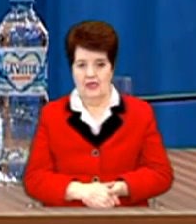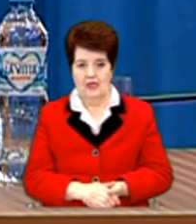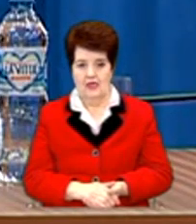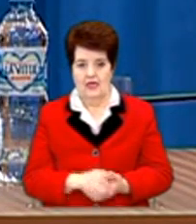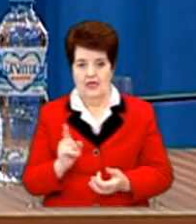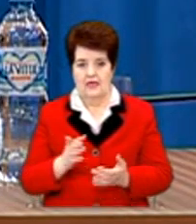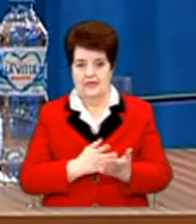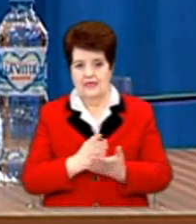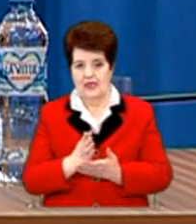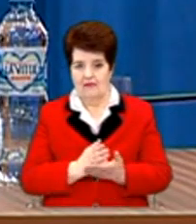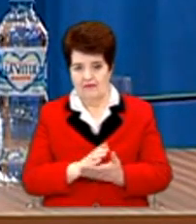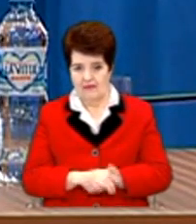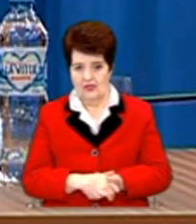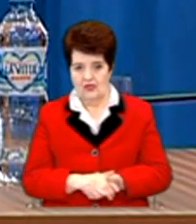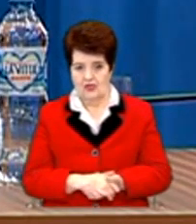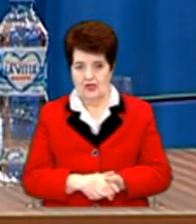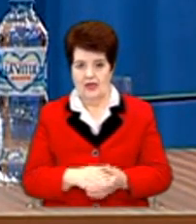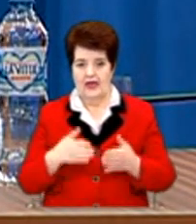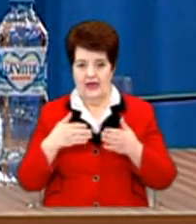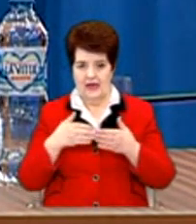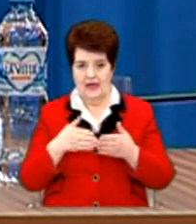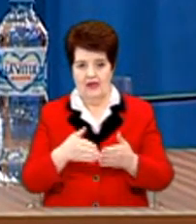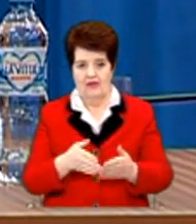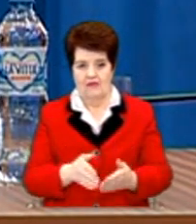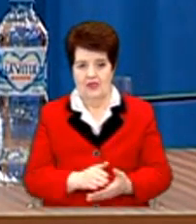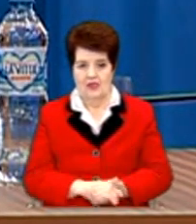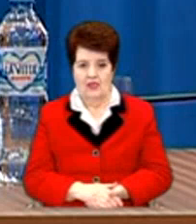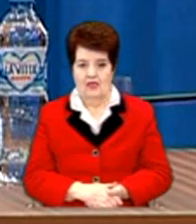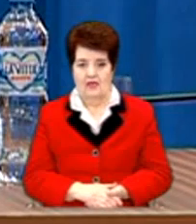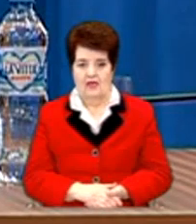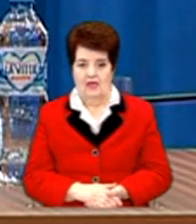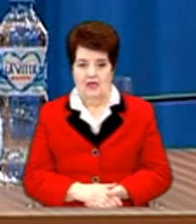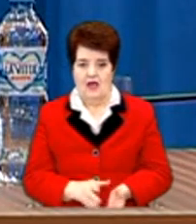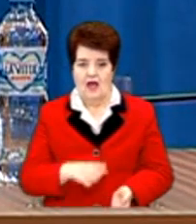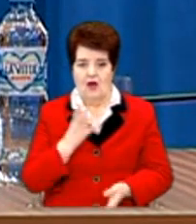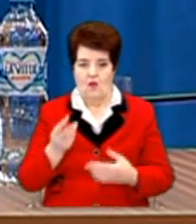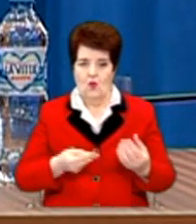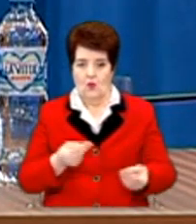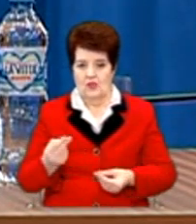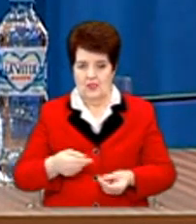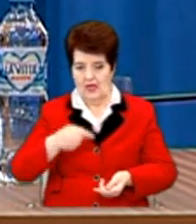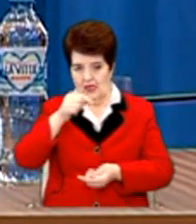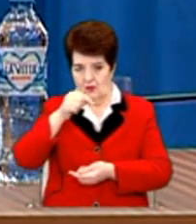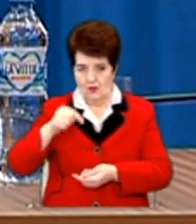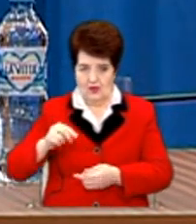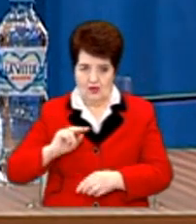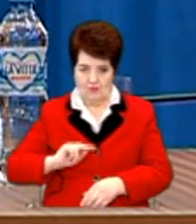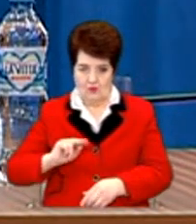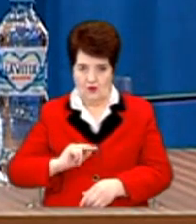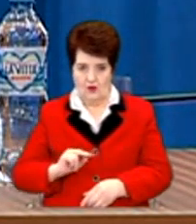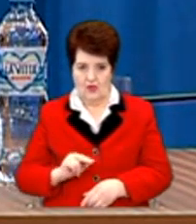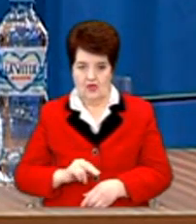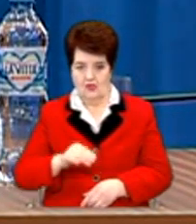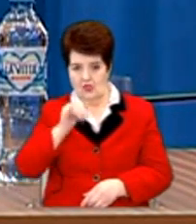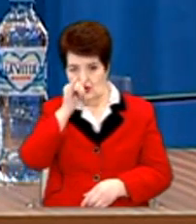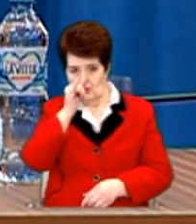prestatoare de servicii în sensul navei de croazieră, au contractul corespunzător de muncă și respectiv